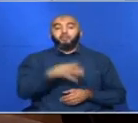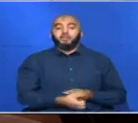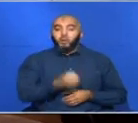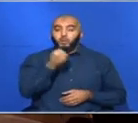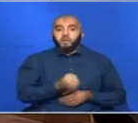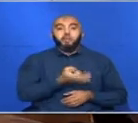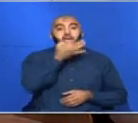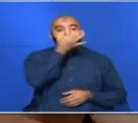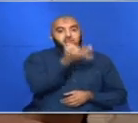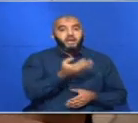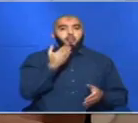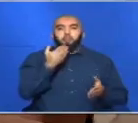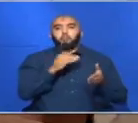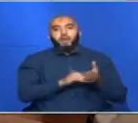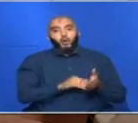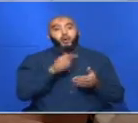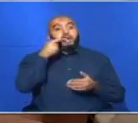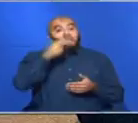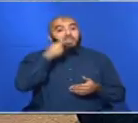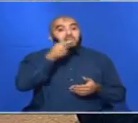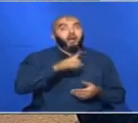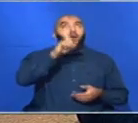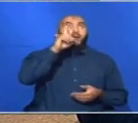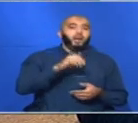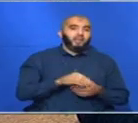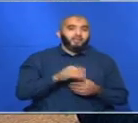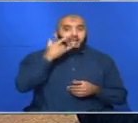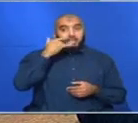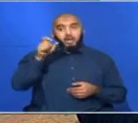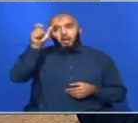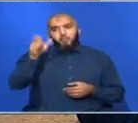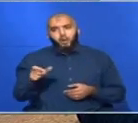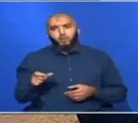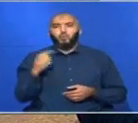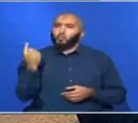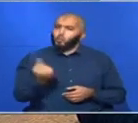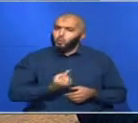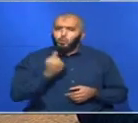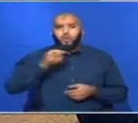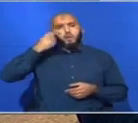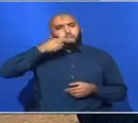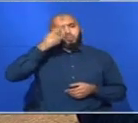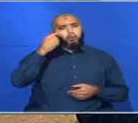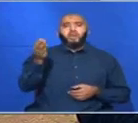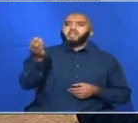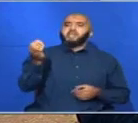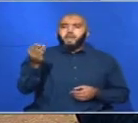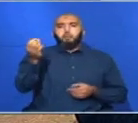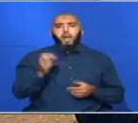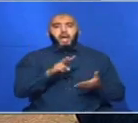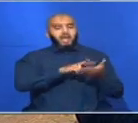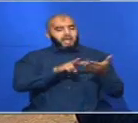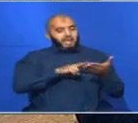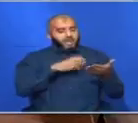الا الله فاذا كان الانسان يستغفر واذا كان الانسان يقرا القران